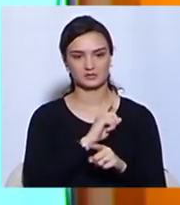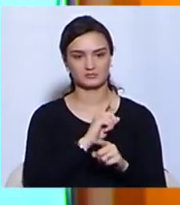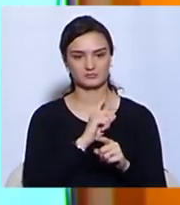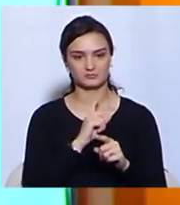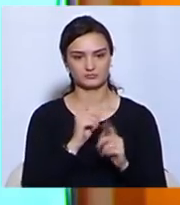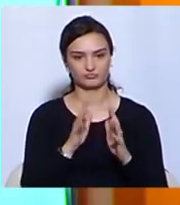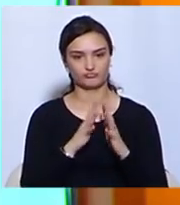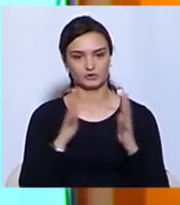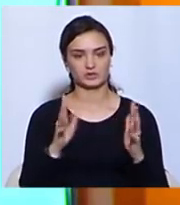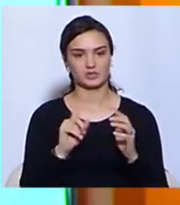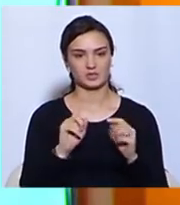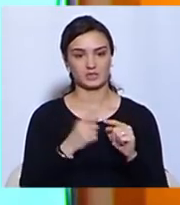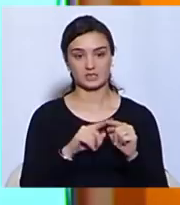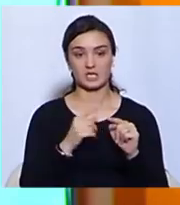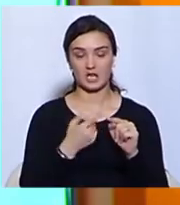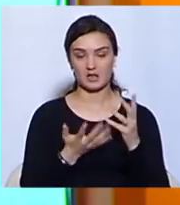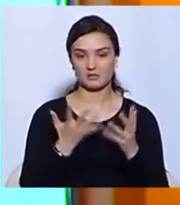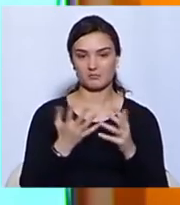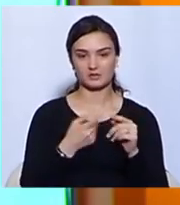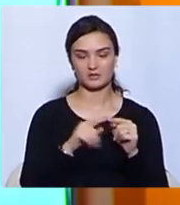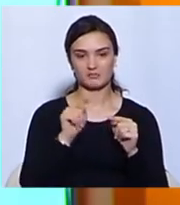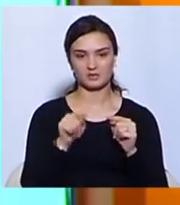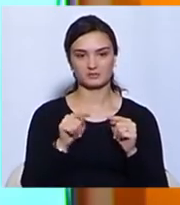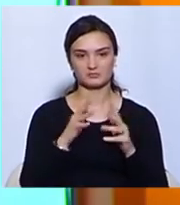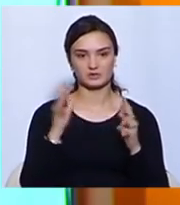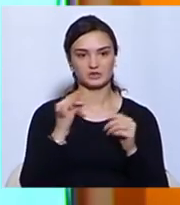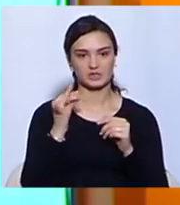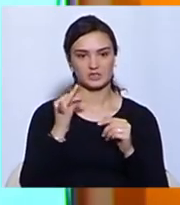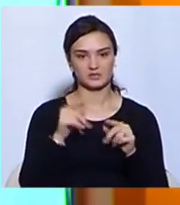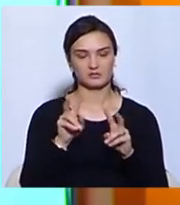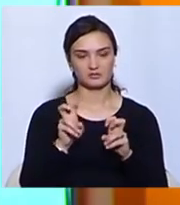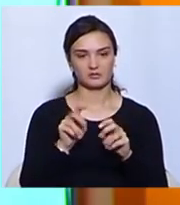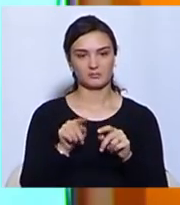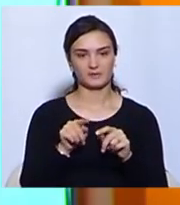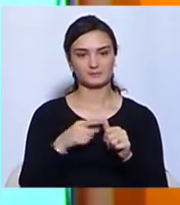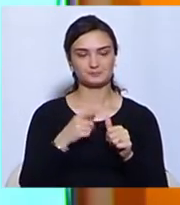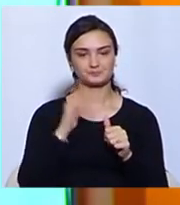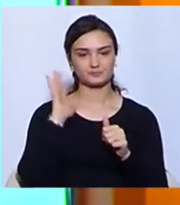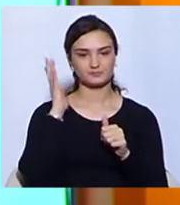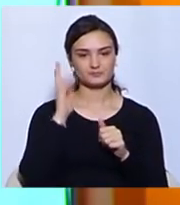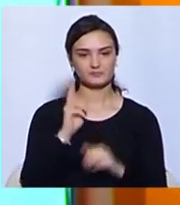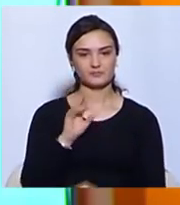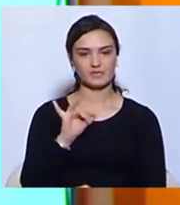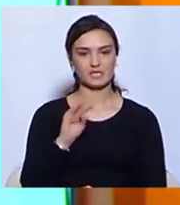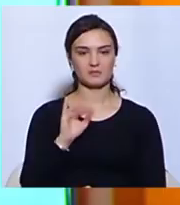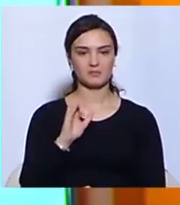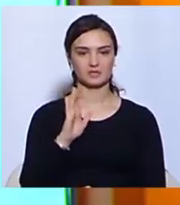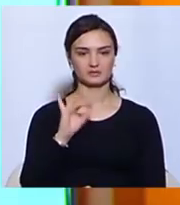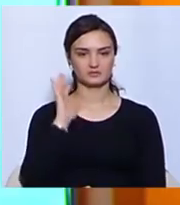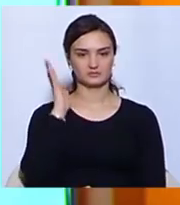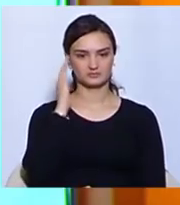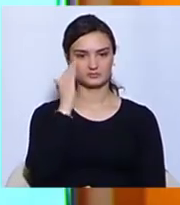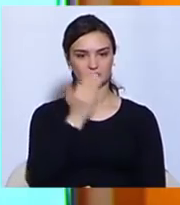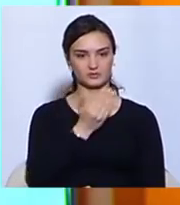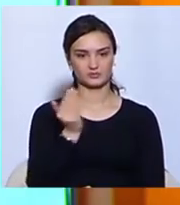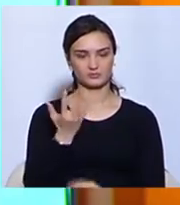სპექტრს. ალბათ ამან განაპირობა მაღალი ინტერესი თემის მიმართ, რომელსაც კლიმაქსი ჰქვია საზოგადოებაში,